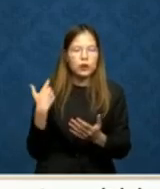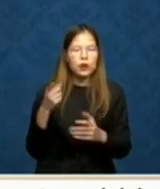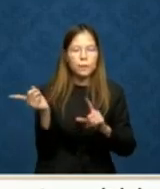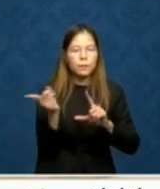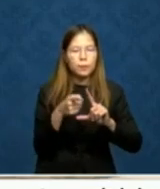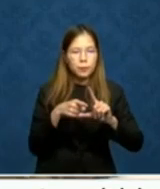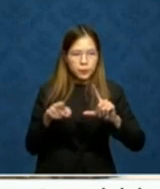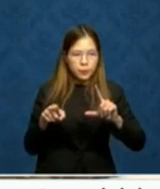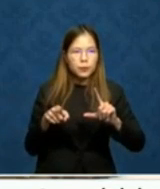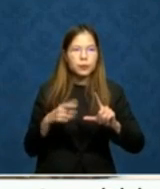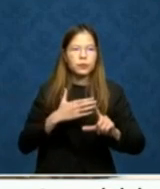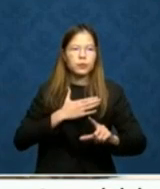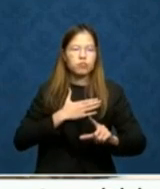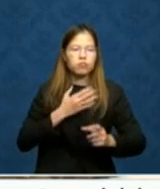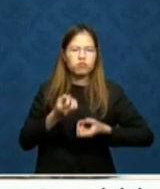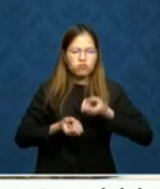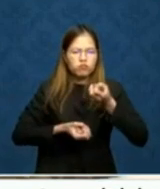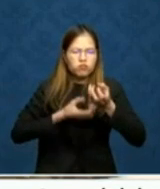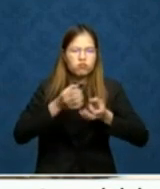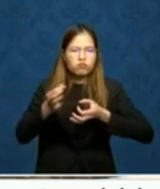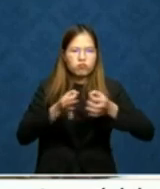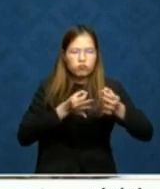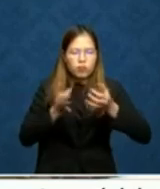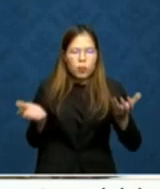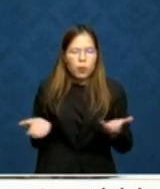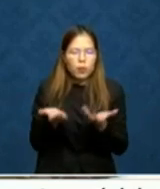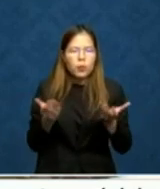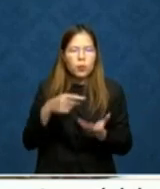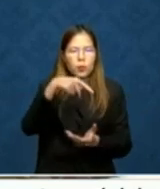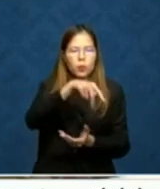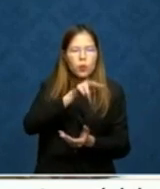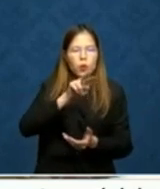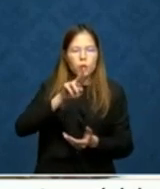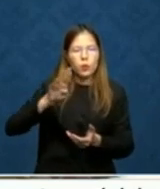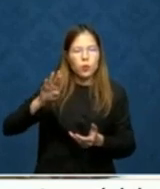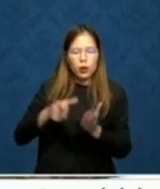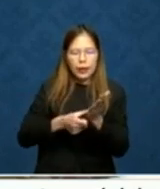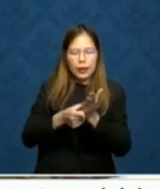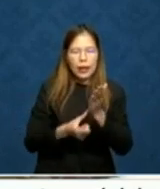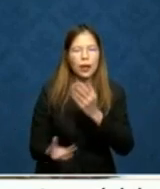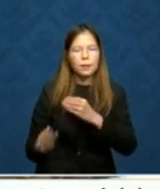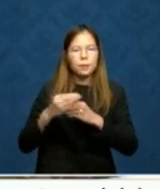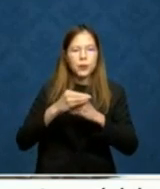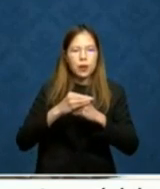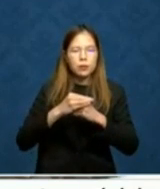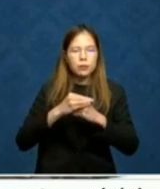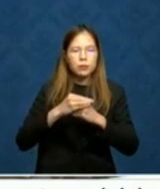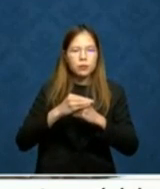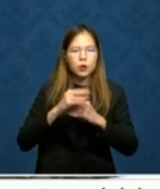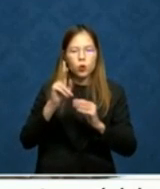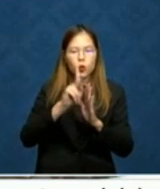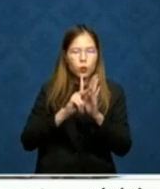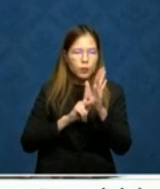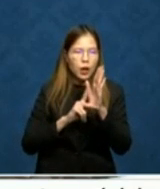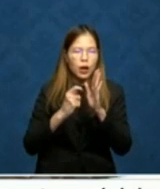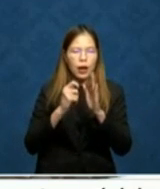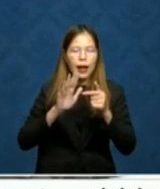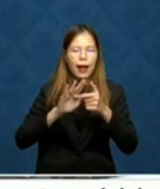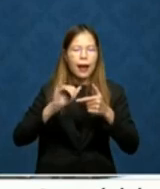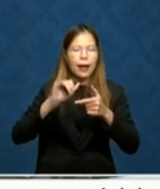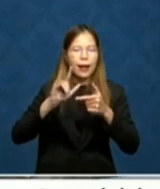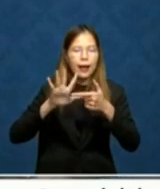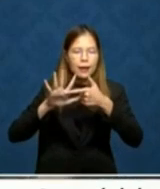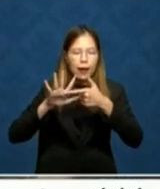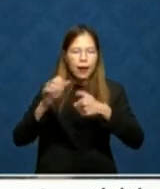ค่ะวันนี้ดิฉันขออภิปรายสนับสนุนร่างพระราชบัญญัติแก้ไขเพิ่มเติมประมวลกฎหมายอาญาฉบับที่